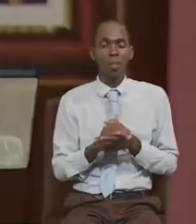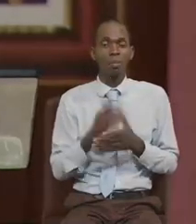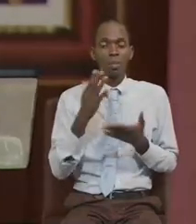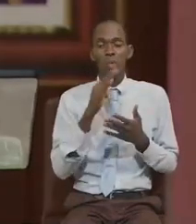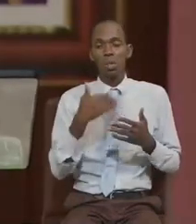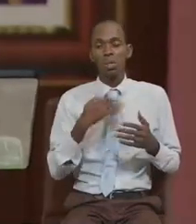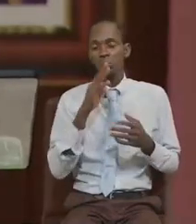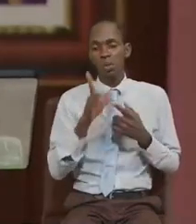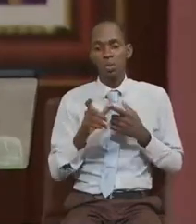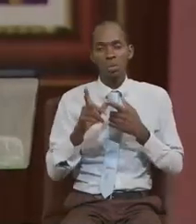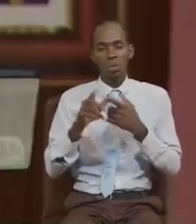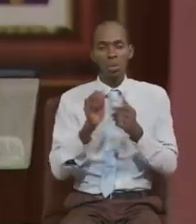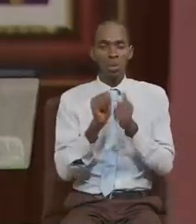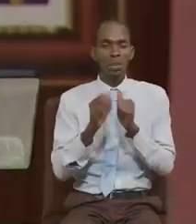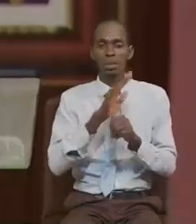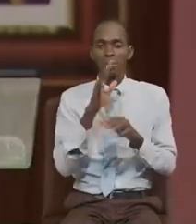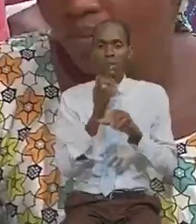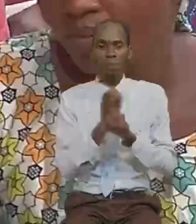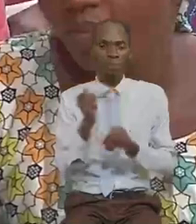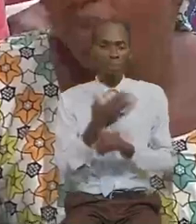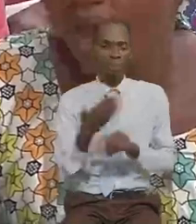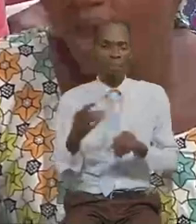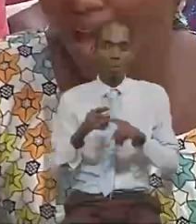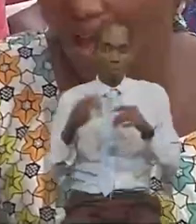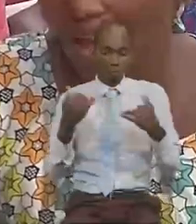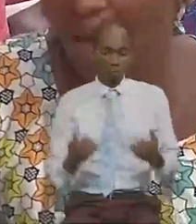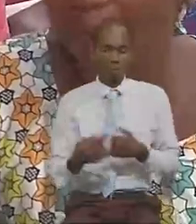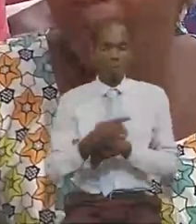aujourd'hui, l'histoire va changer.